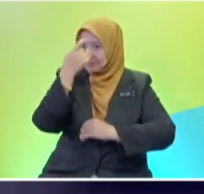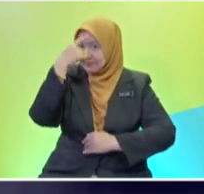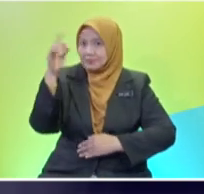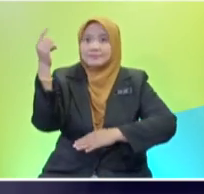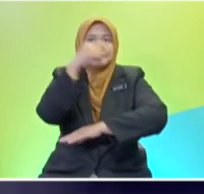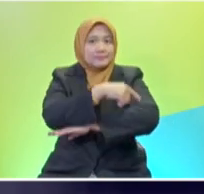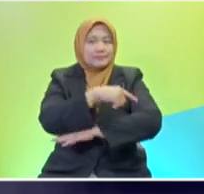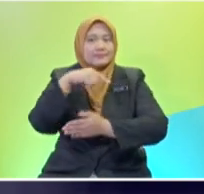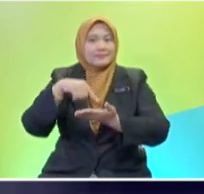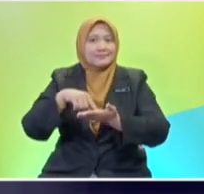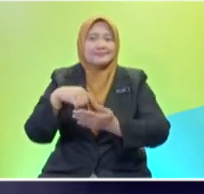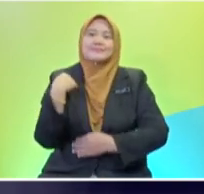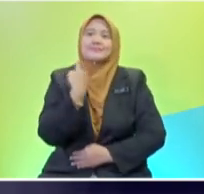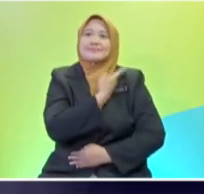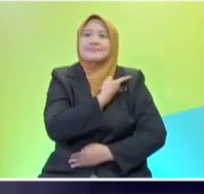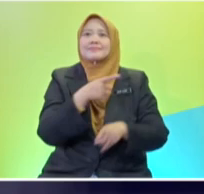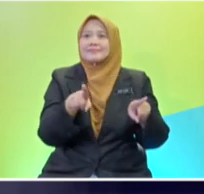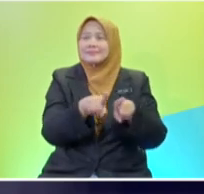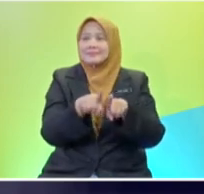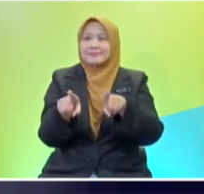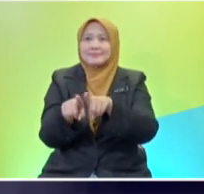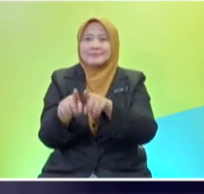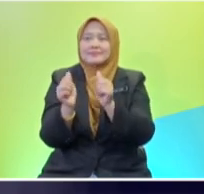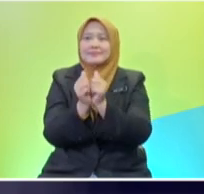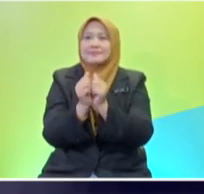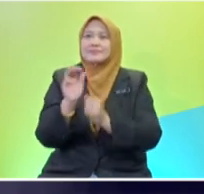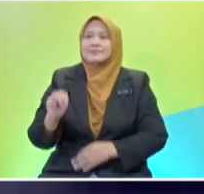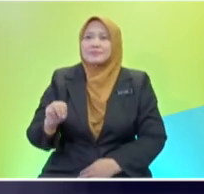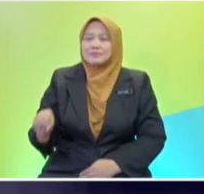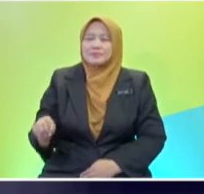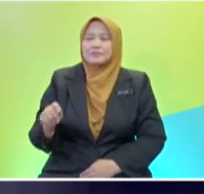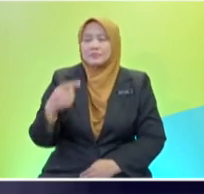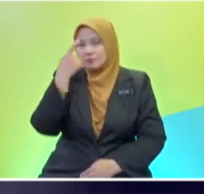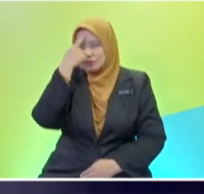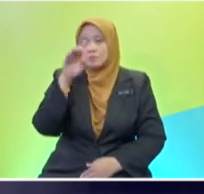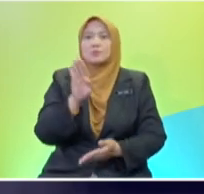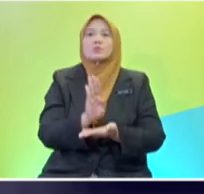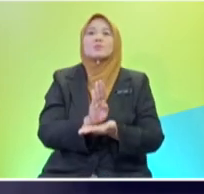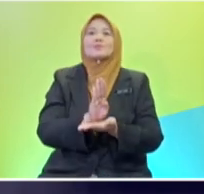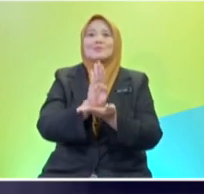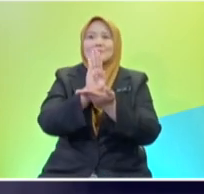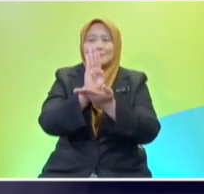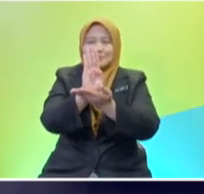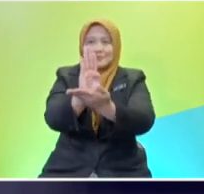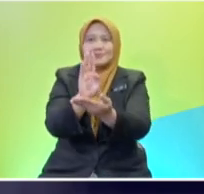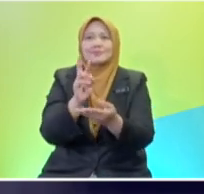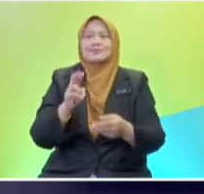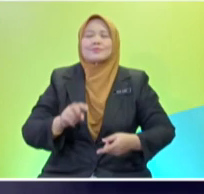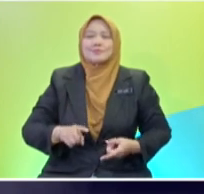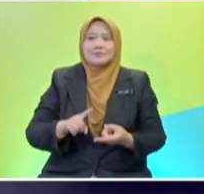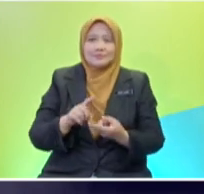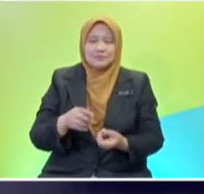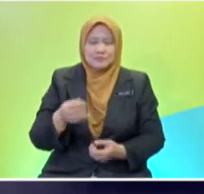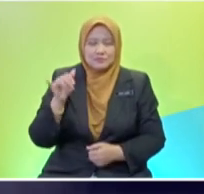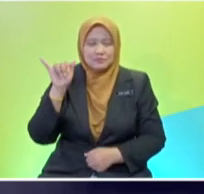kita bersama-sama dengan mudah-muridnya untuk membantu rakyat kita yang tulang tadi yang dari